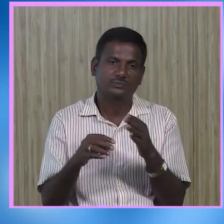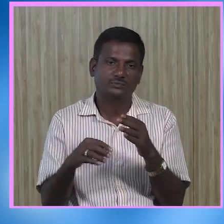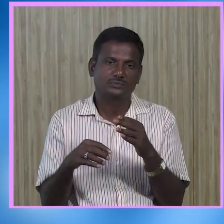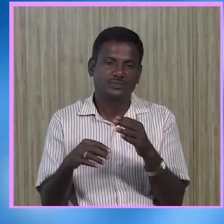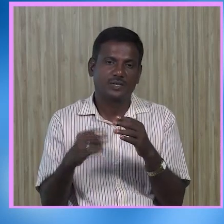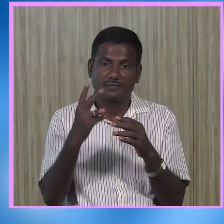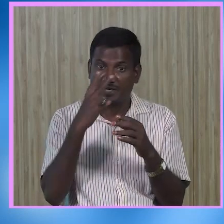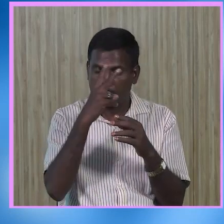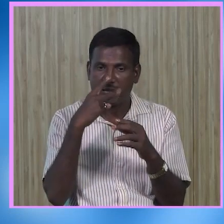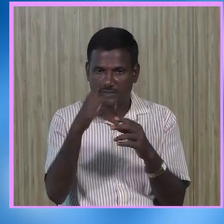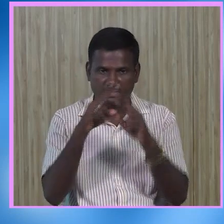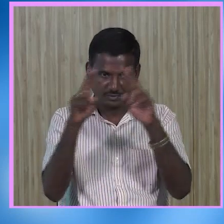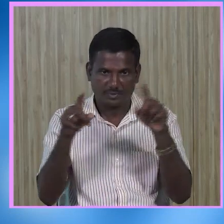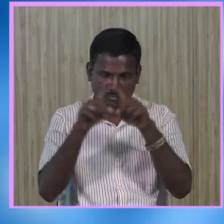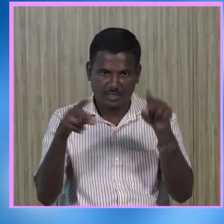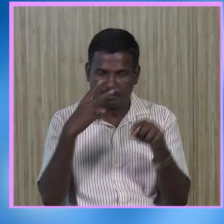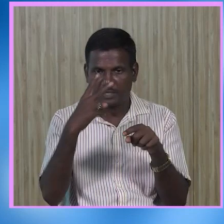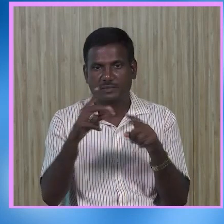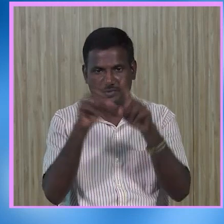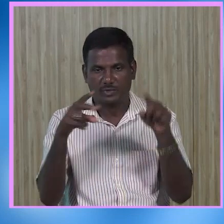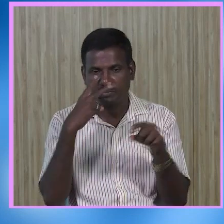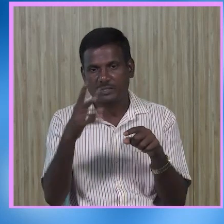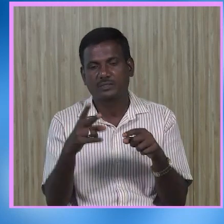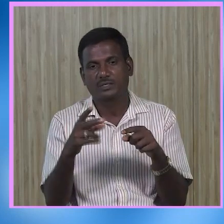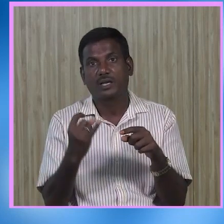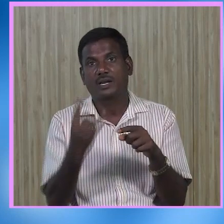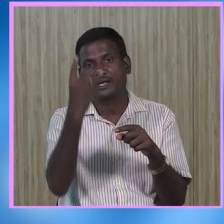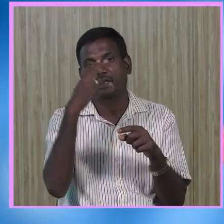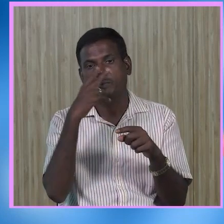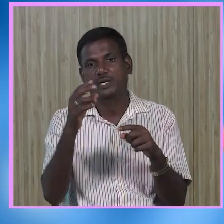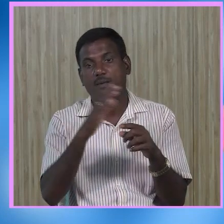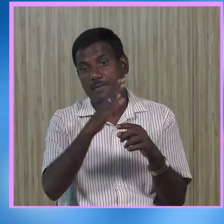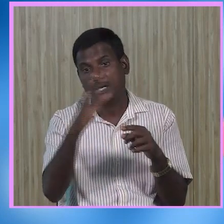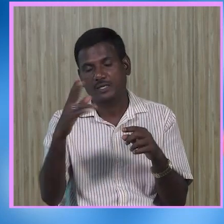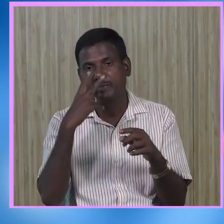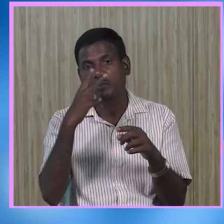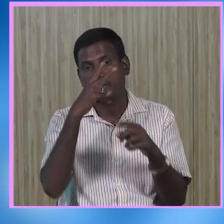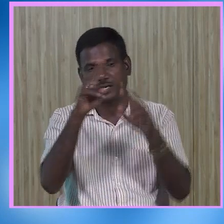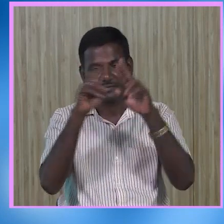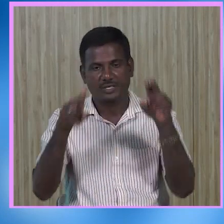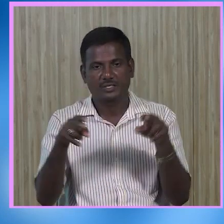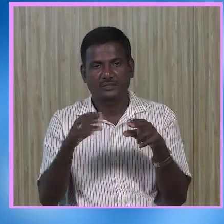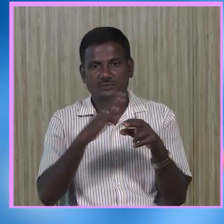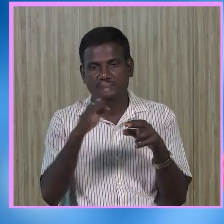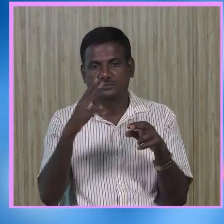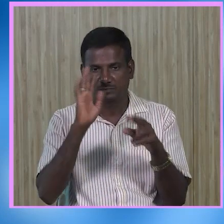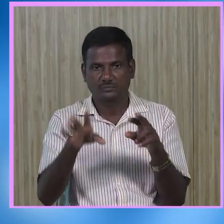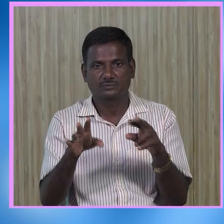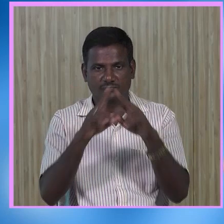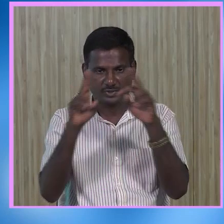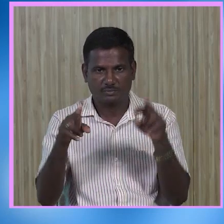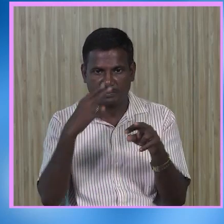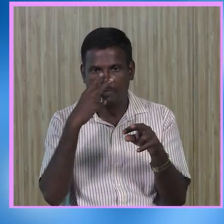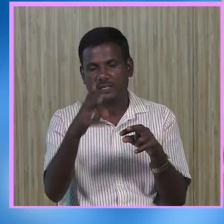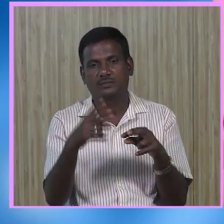அதை இந்த வீடியோவில் நீங்கள் பார்த்தா தெரிஞ்சிடும். இந்த வீடியோவில் பாருங்கள், அந்த ராக்கெட்டில் பல கட்ட பிரிவு, பல கட்ட ராக்கெட்டுகள் இருக்கும்.